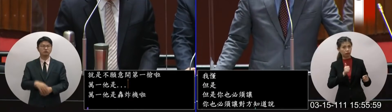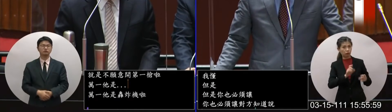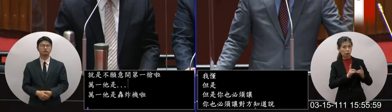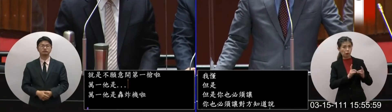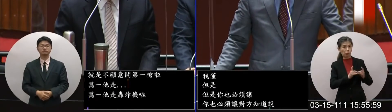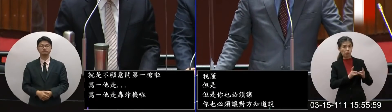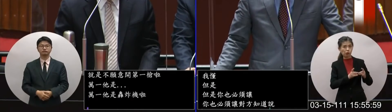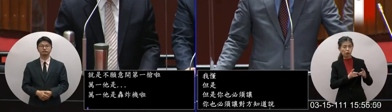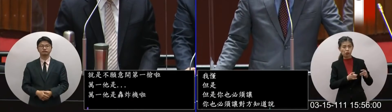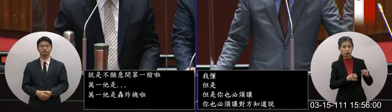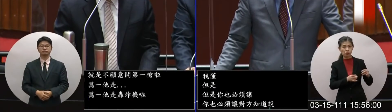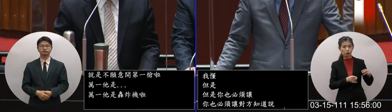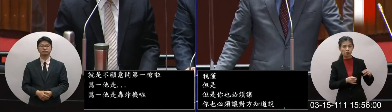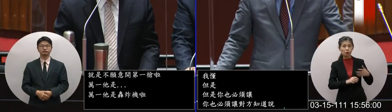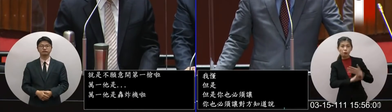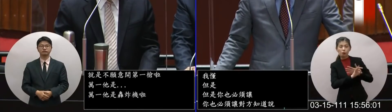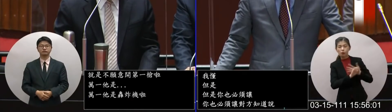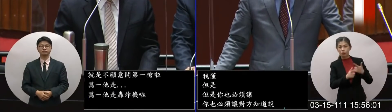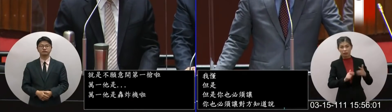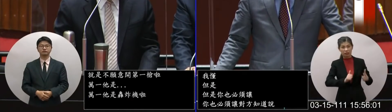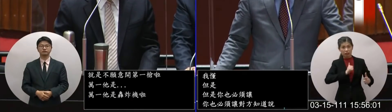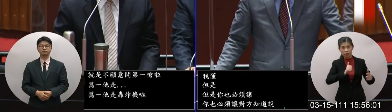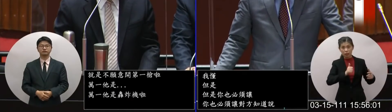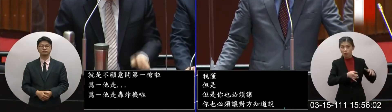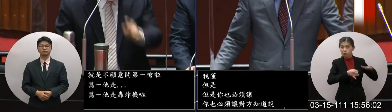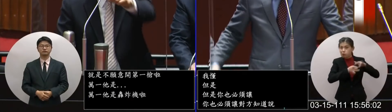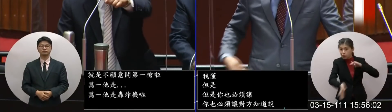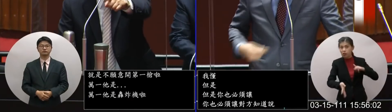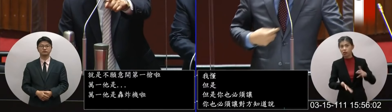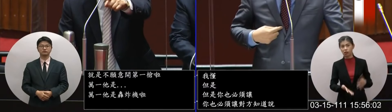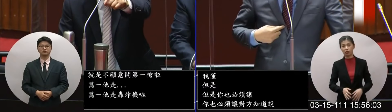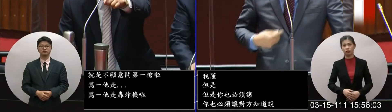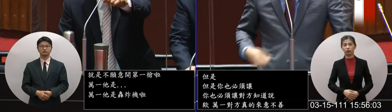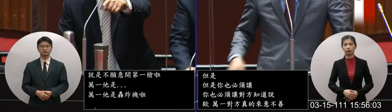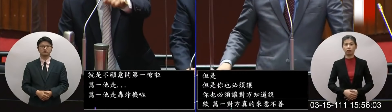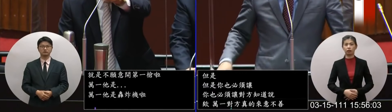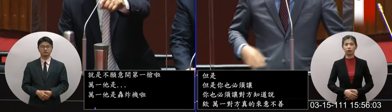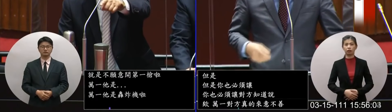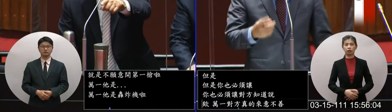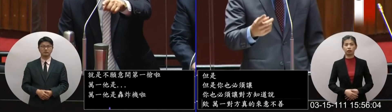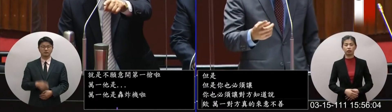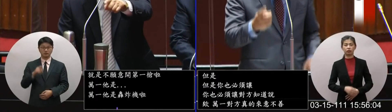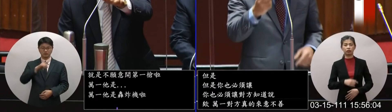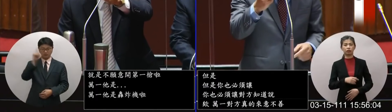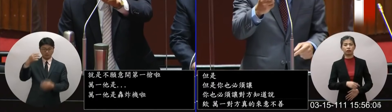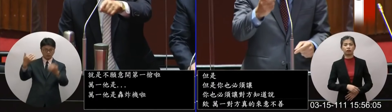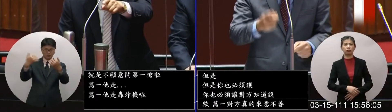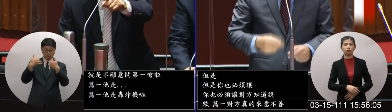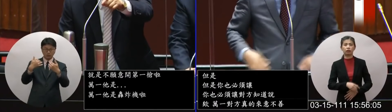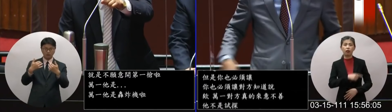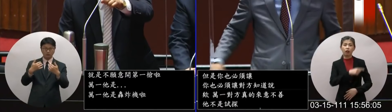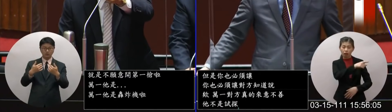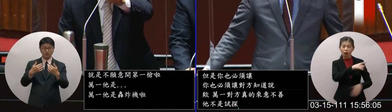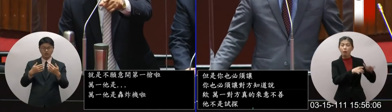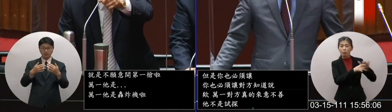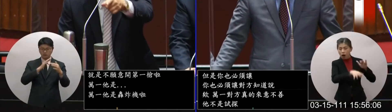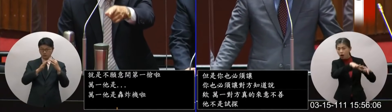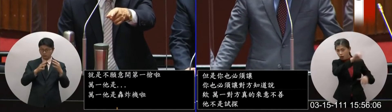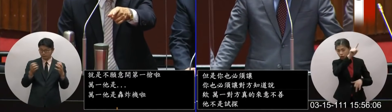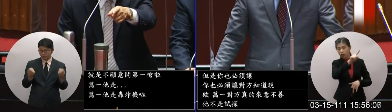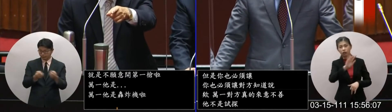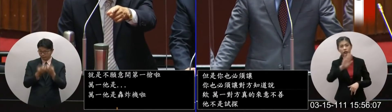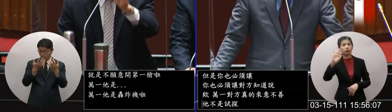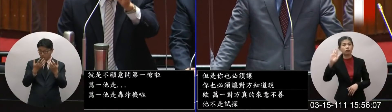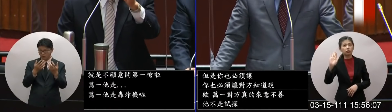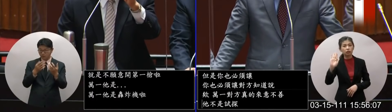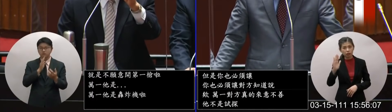他不是要来试探啊，他是真的要打你嘞。 那第一枪第一集就是他哦。 不是，第一集是他没有错， 战争就在 他。